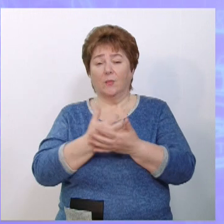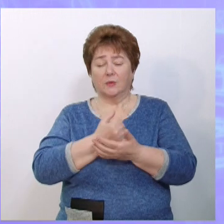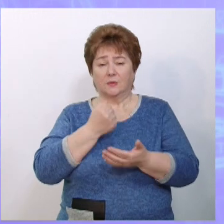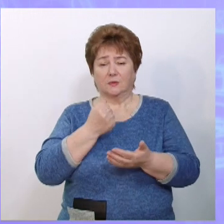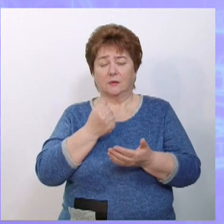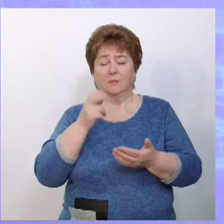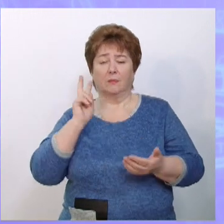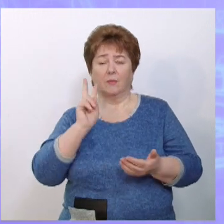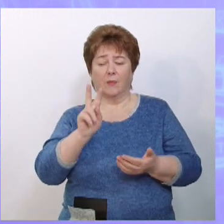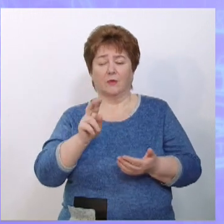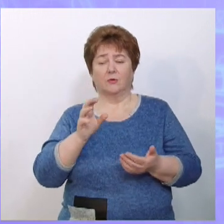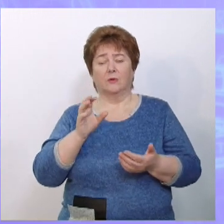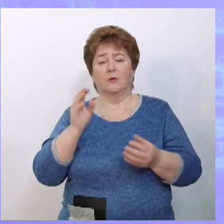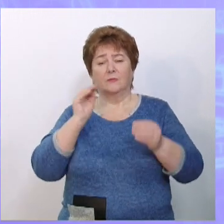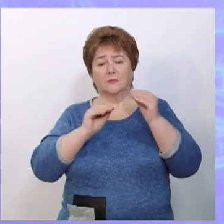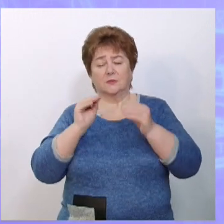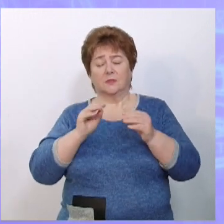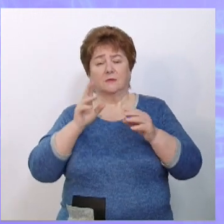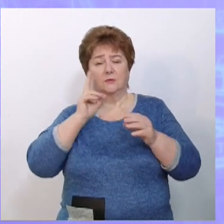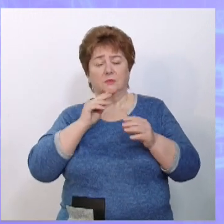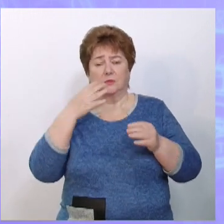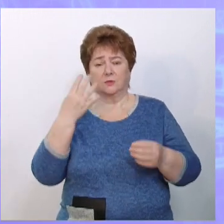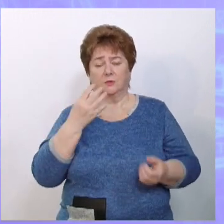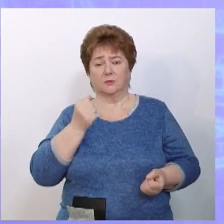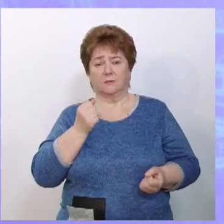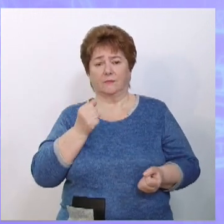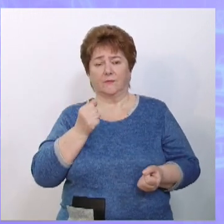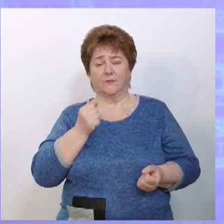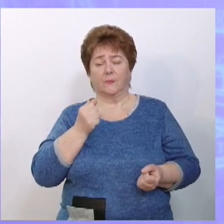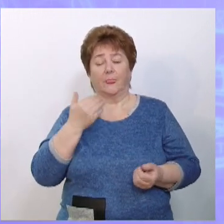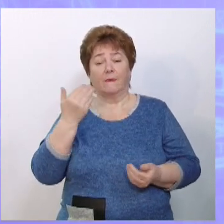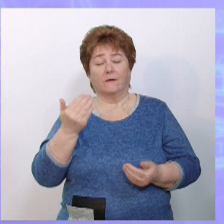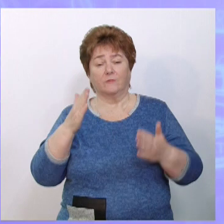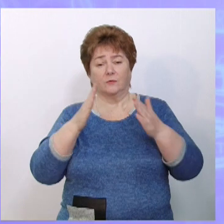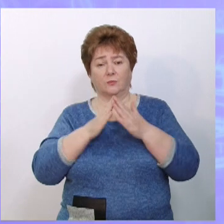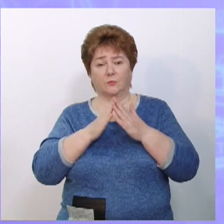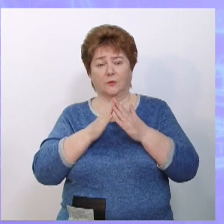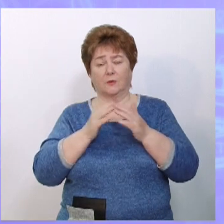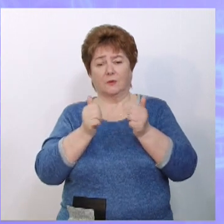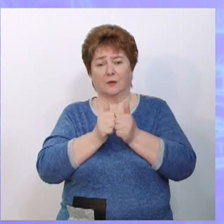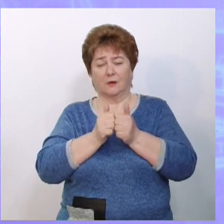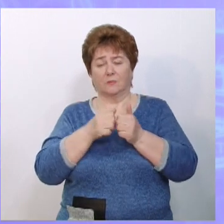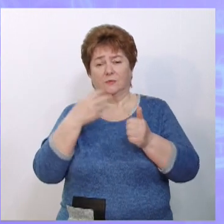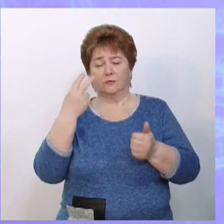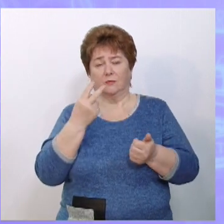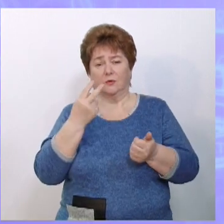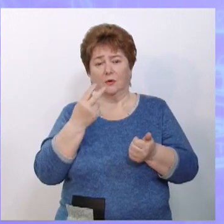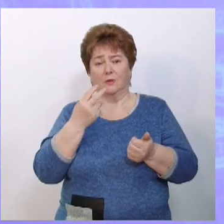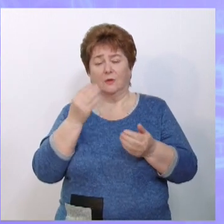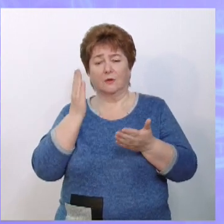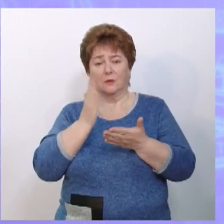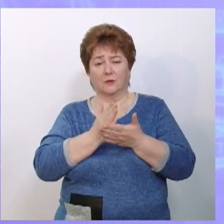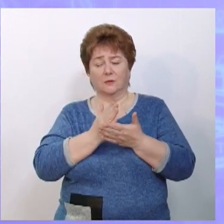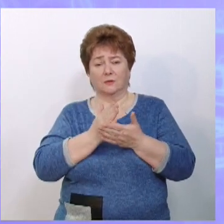Определим пару в составе числа 4. В его домике рядом с двойкой